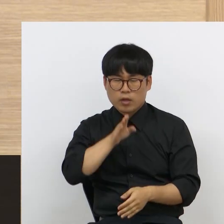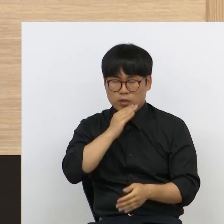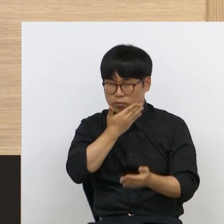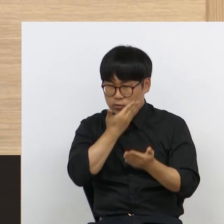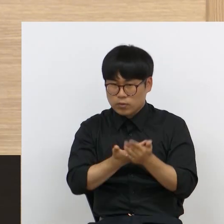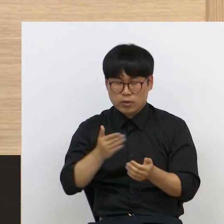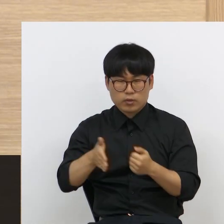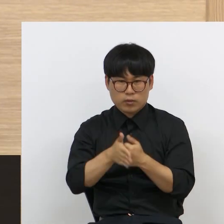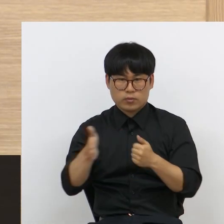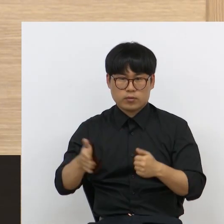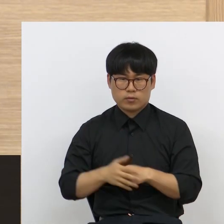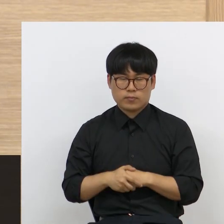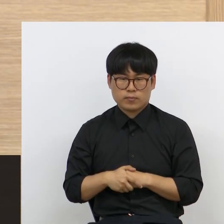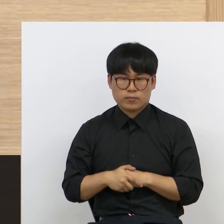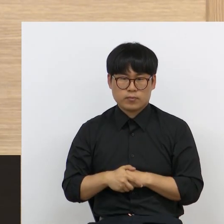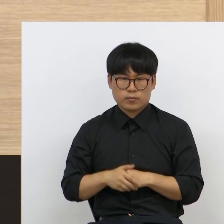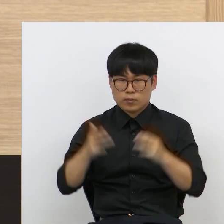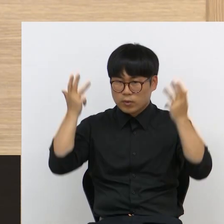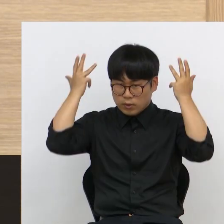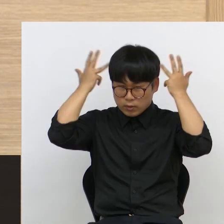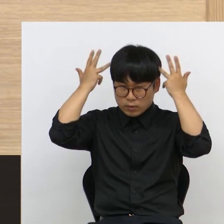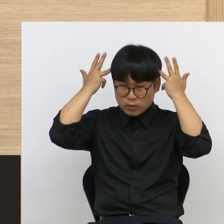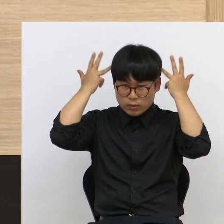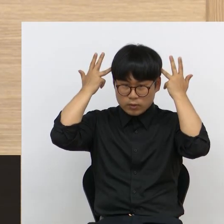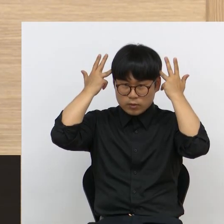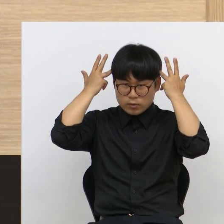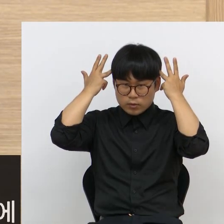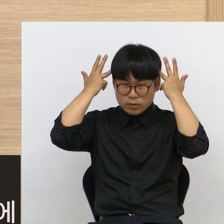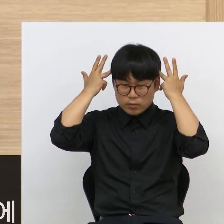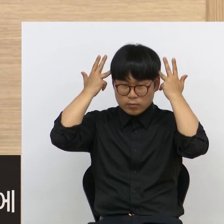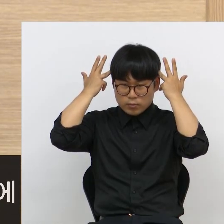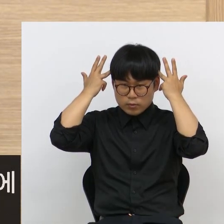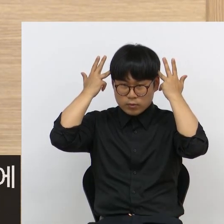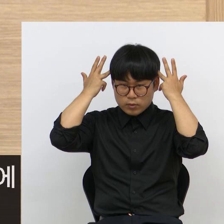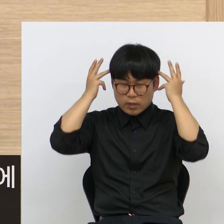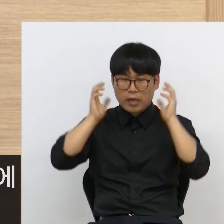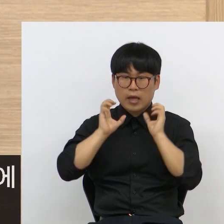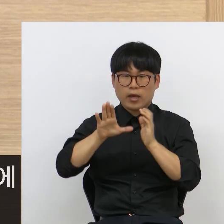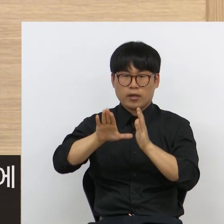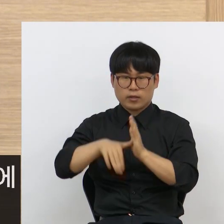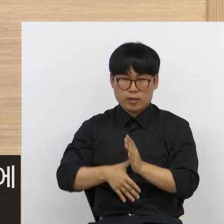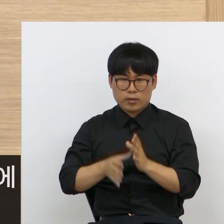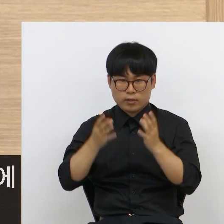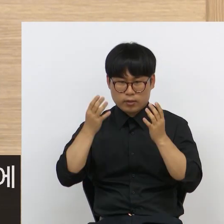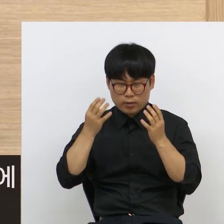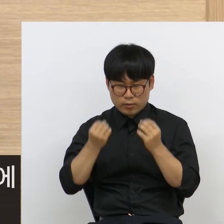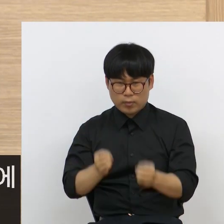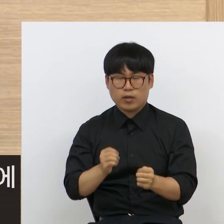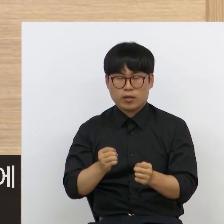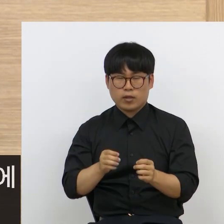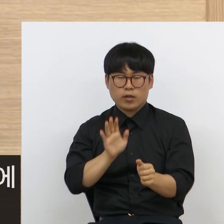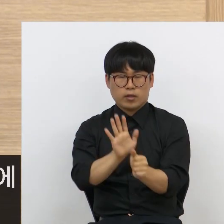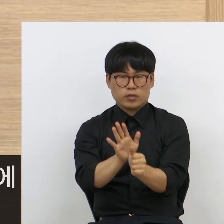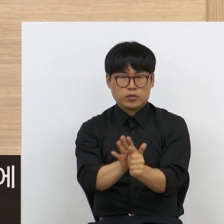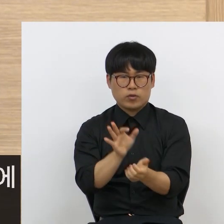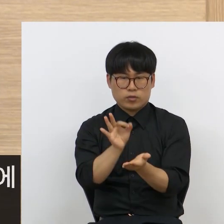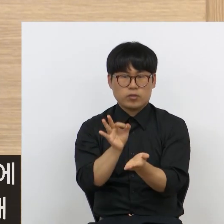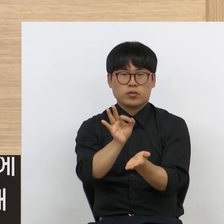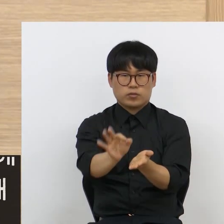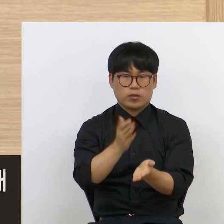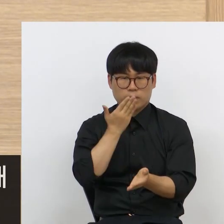때문에 우리나라에서는 양측 인공화호를 소아에서는 보험을 해주죠. 양측